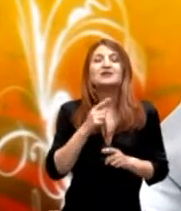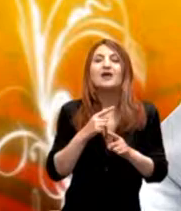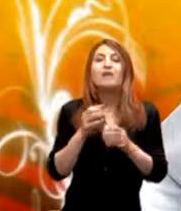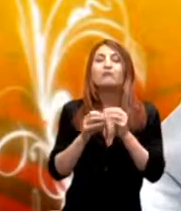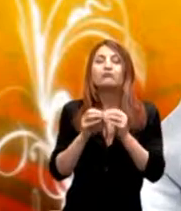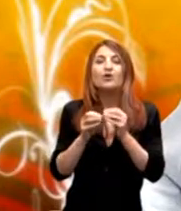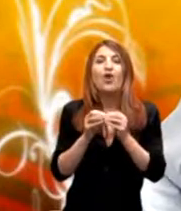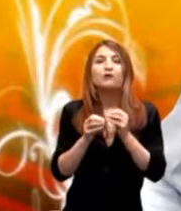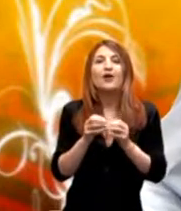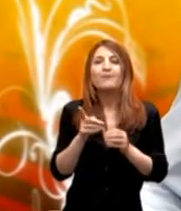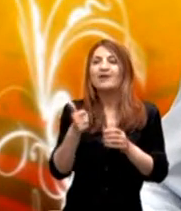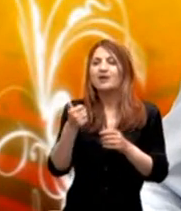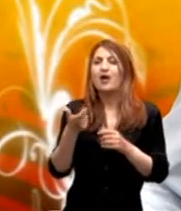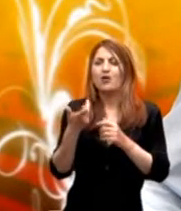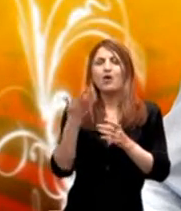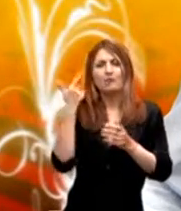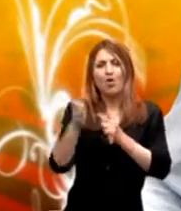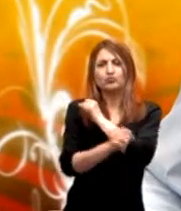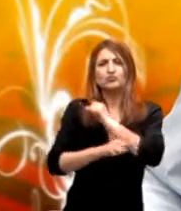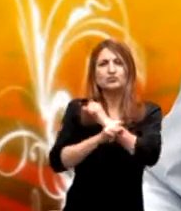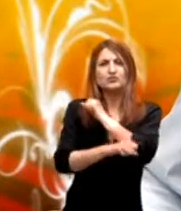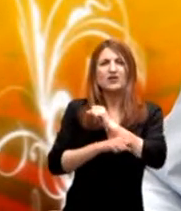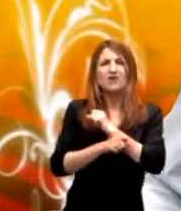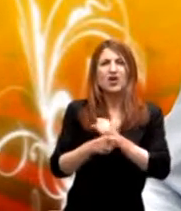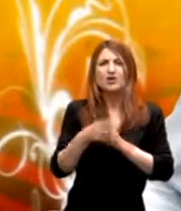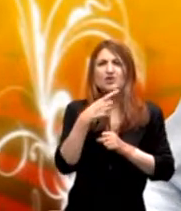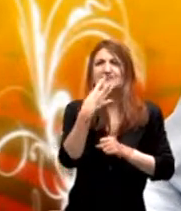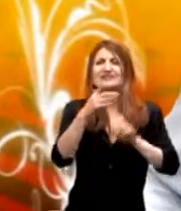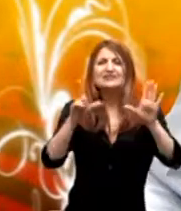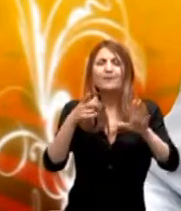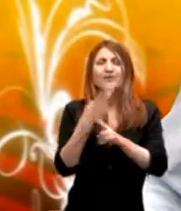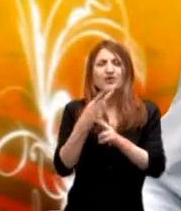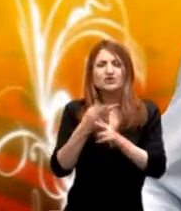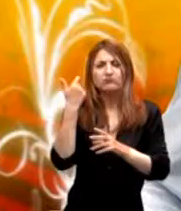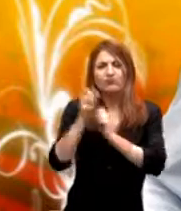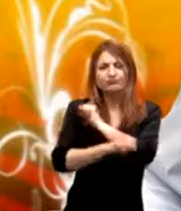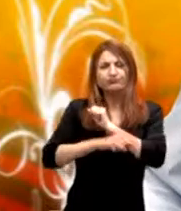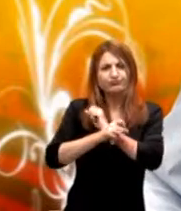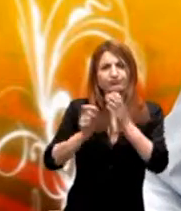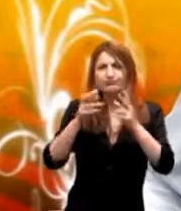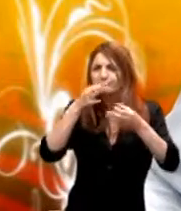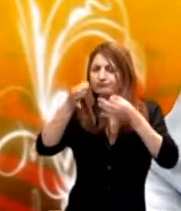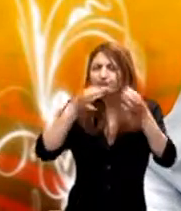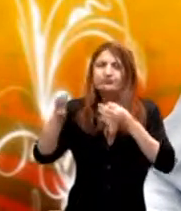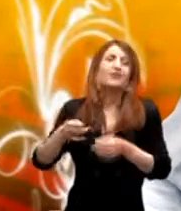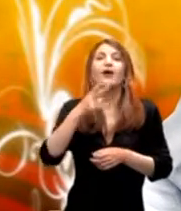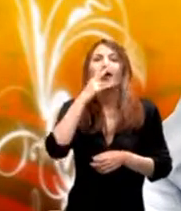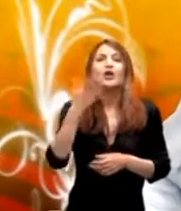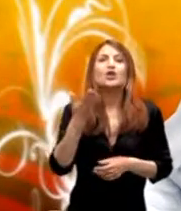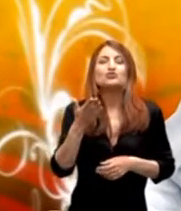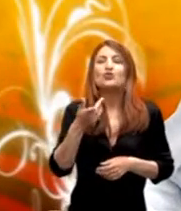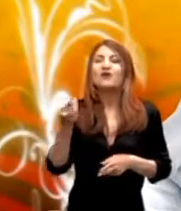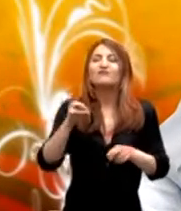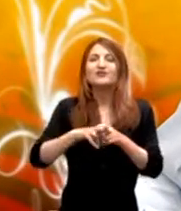Problem je, i jedna velika studija rađena u Europi, 47 ili ne znam koliko država je rađeno, ukupno gdje se gledalo što je